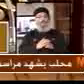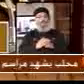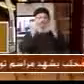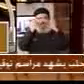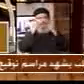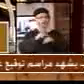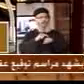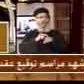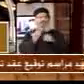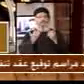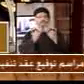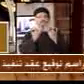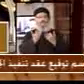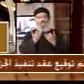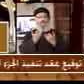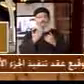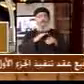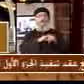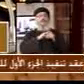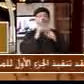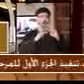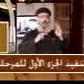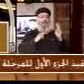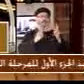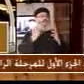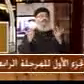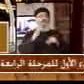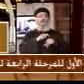امتى؟ طب لحقت مشاعره تتحرك امتى؟